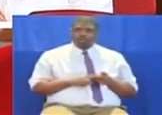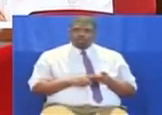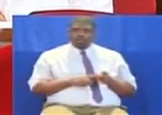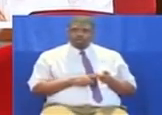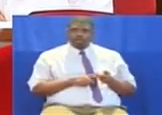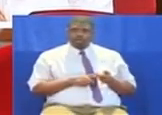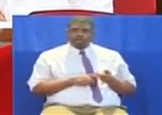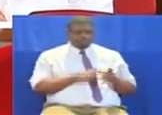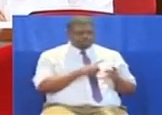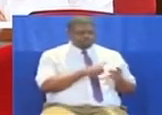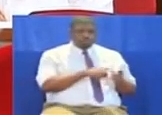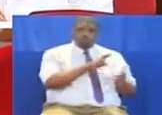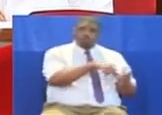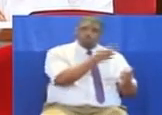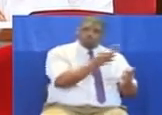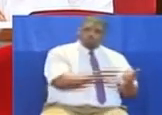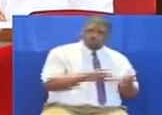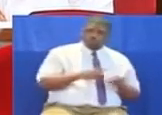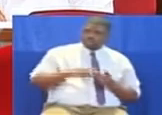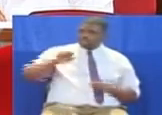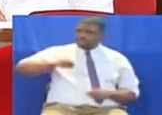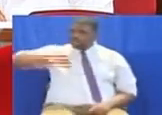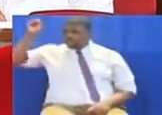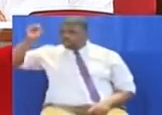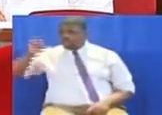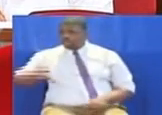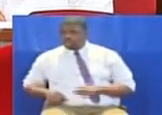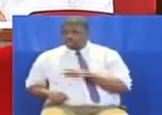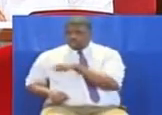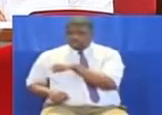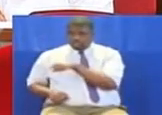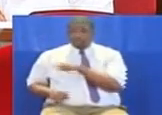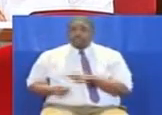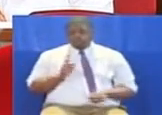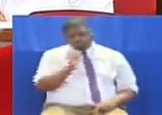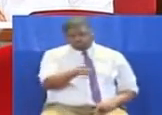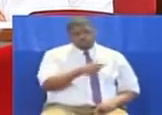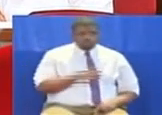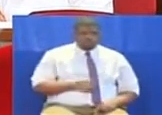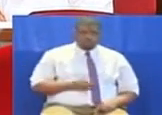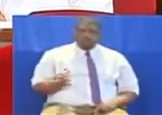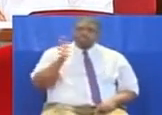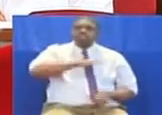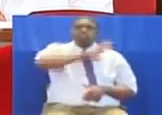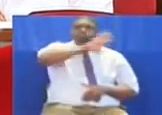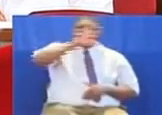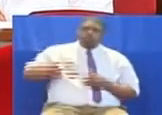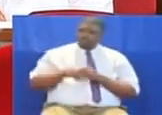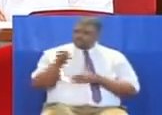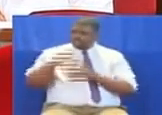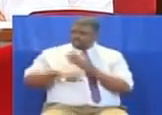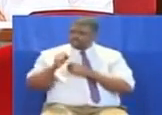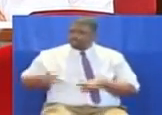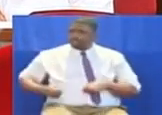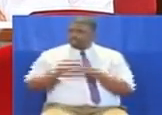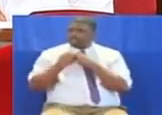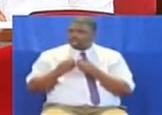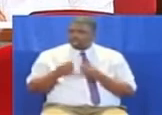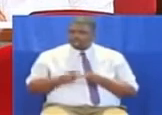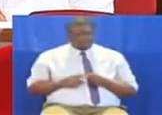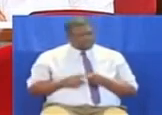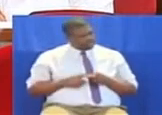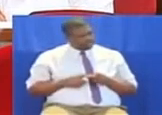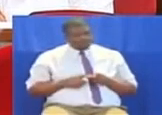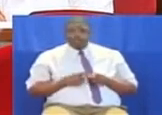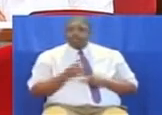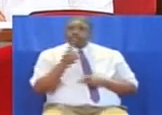na winners. Yani wanao washindi na wanao shindwa. Siku zote kwenye majanga. Kwenye hili janga, wakati wa majanga